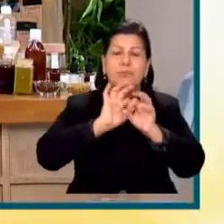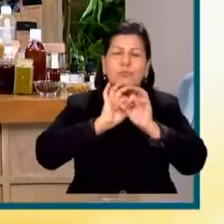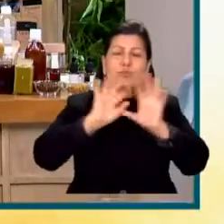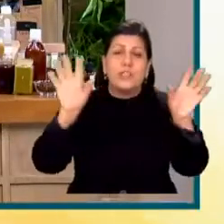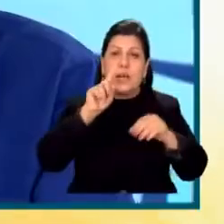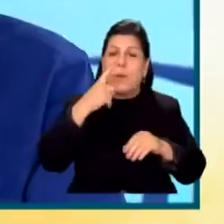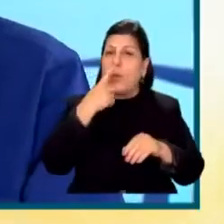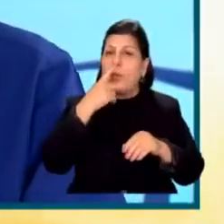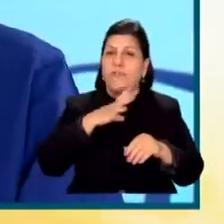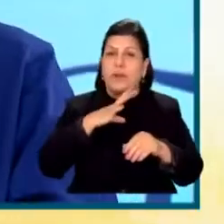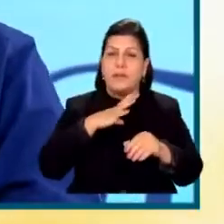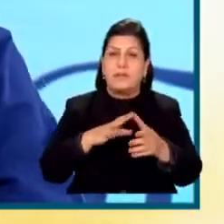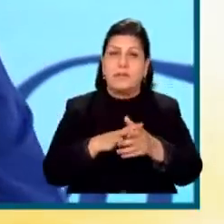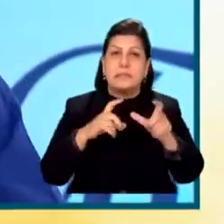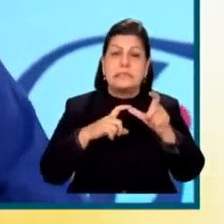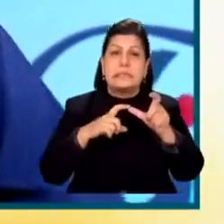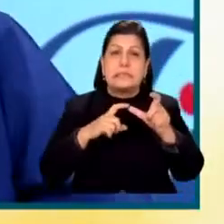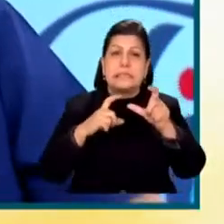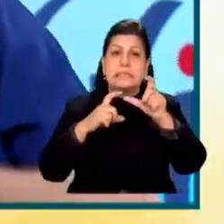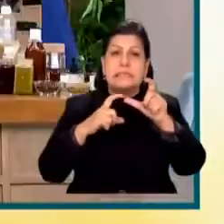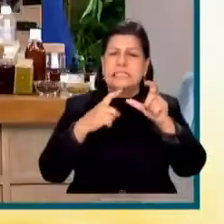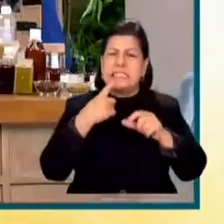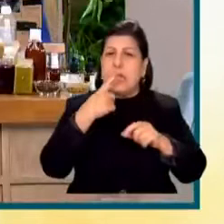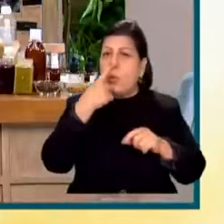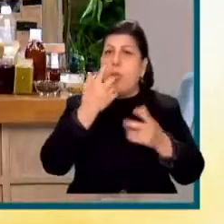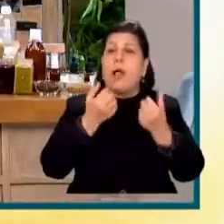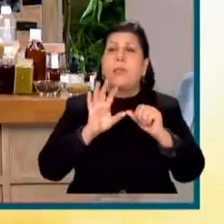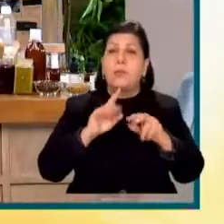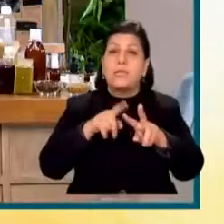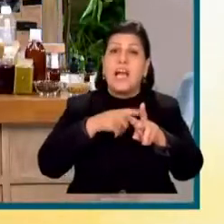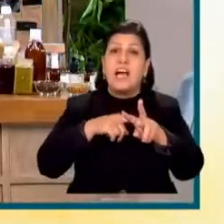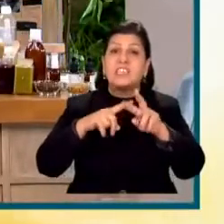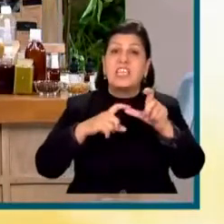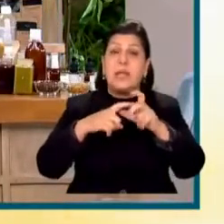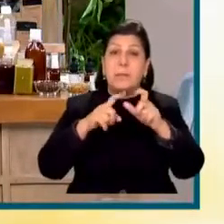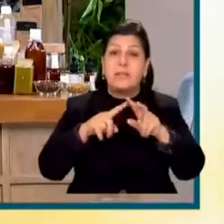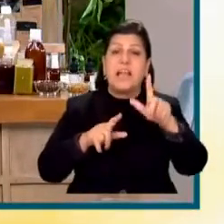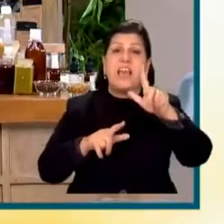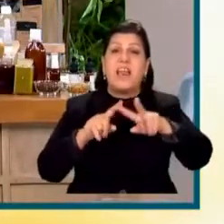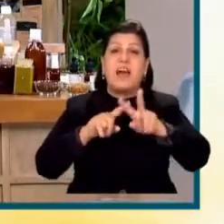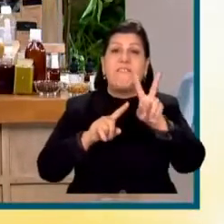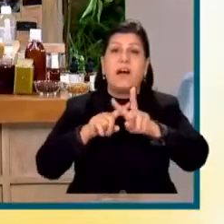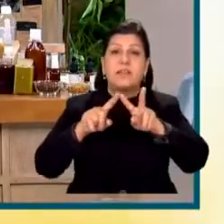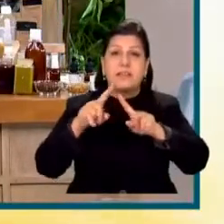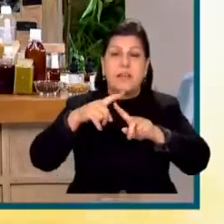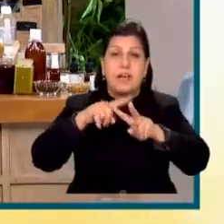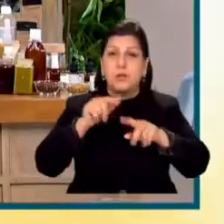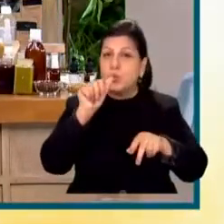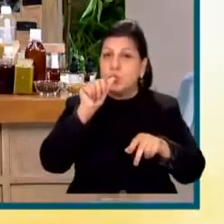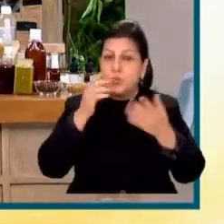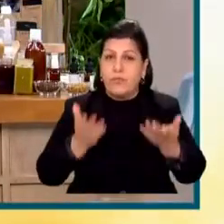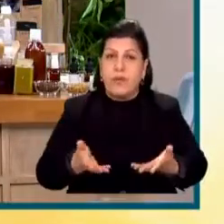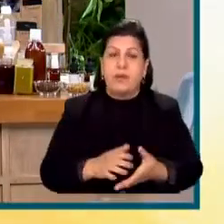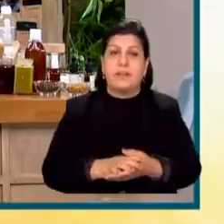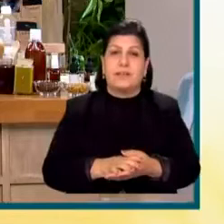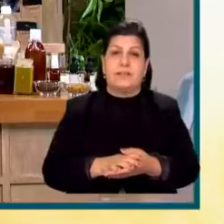var, bir dakika, farklı. Ben sirke İkisi kokusu almıyorum. Farklı. Almıyorsunuz. Paçuli ve yasemin alacaksınız Allah ve lavanta. Allah. Lavanta İyi. Suyumuz var. Bakın lavanta yağından bahsettik.